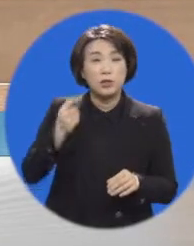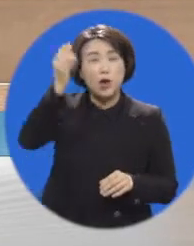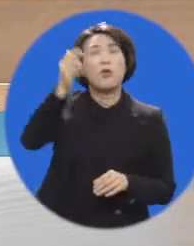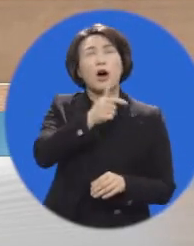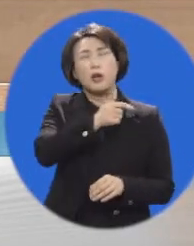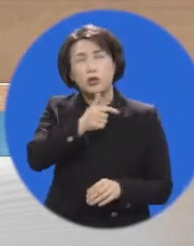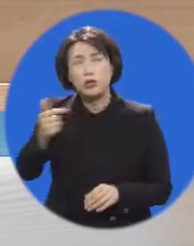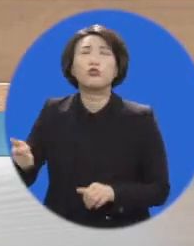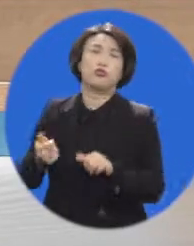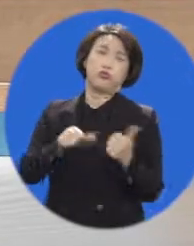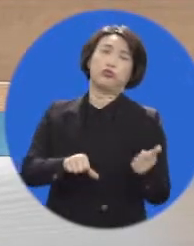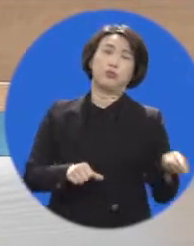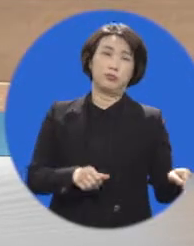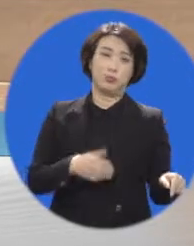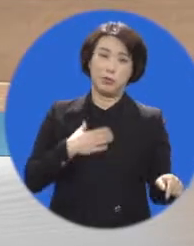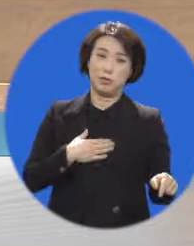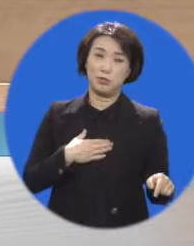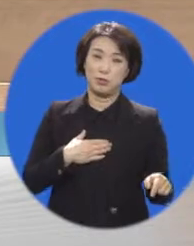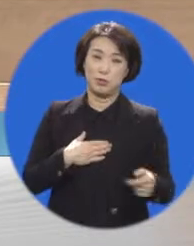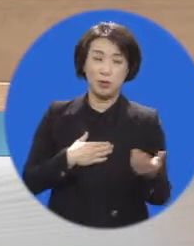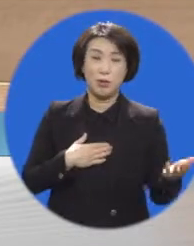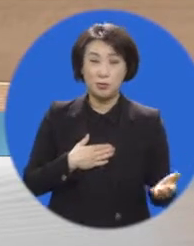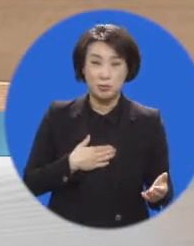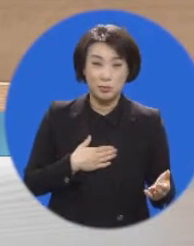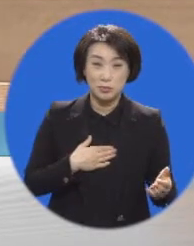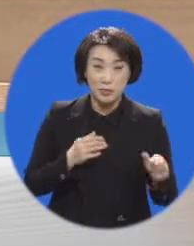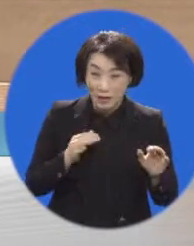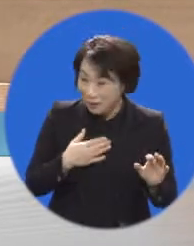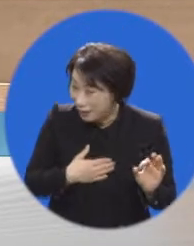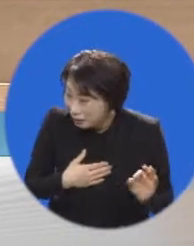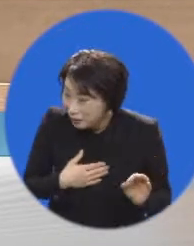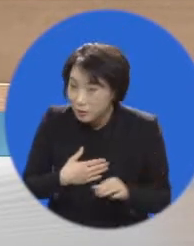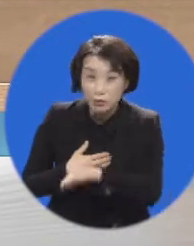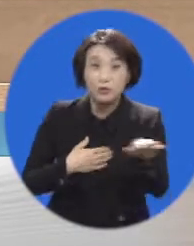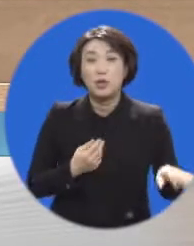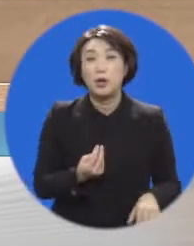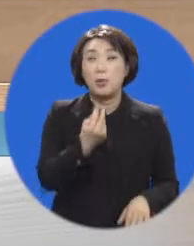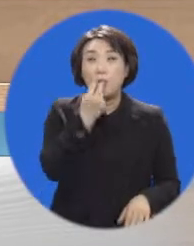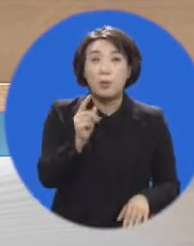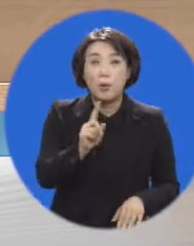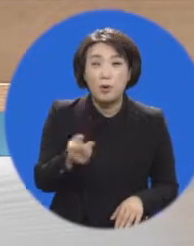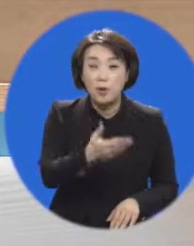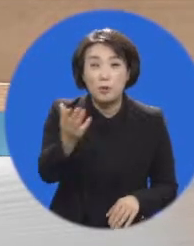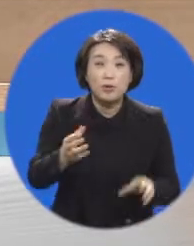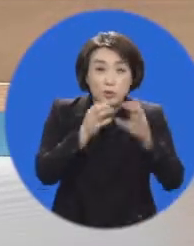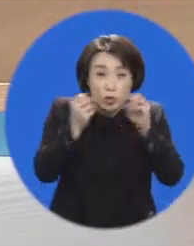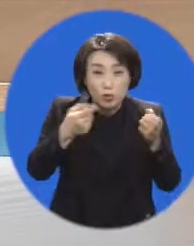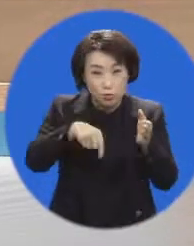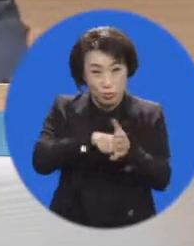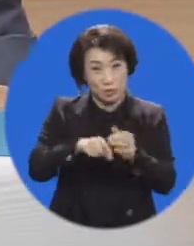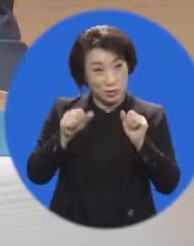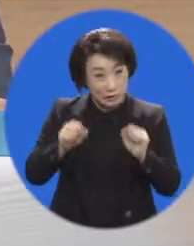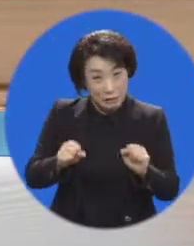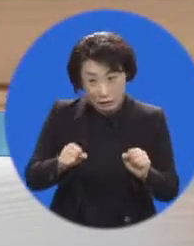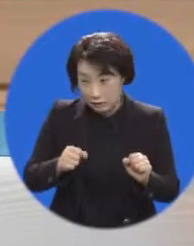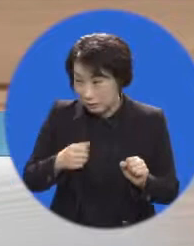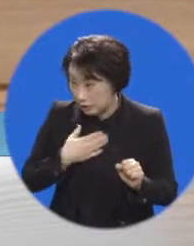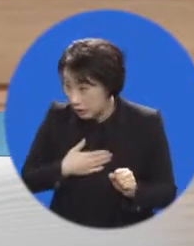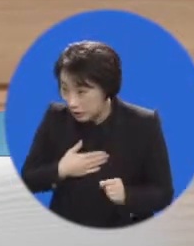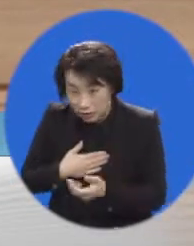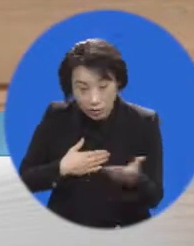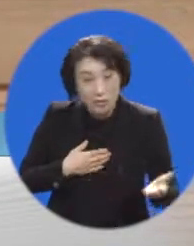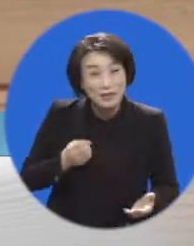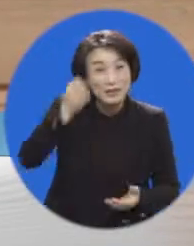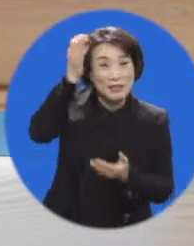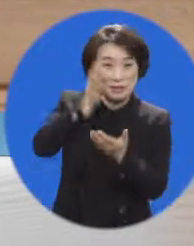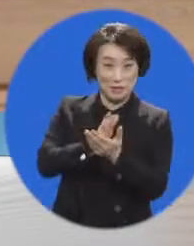죽었다 이 말이오. 이해가 됩니까? 우리의 목숨은 그것을 위해서 있음을 잊지